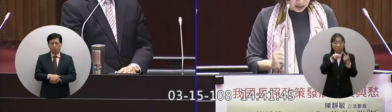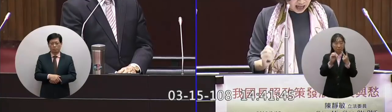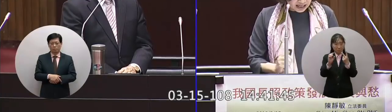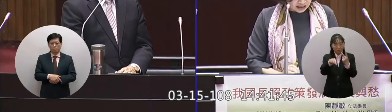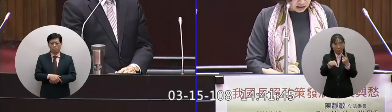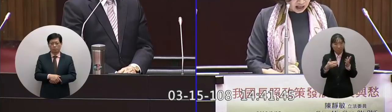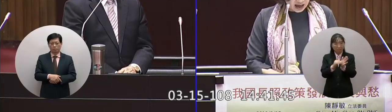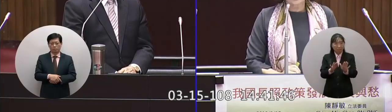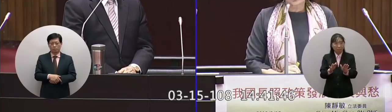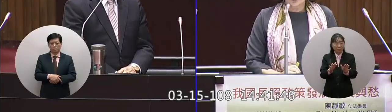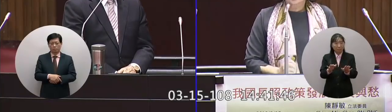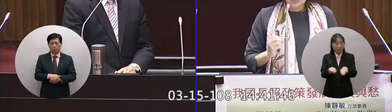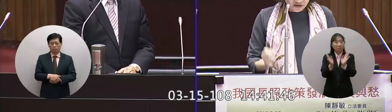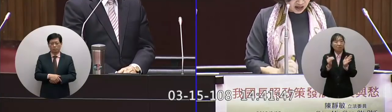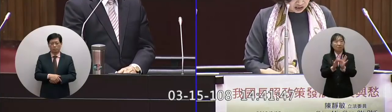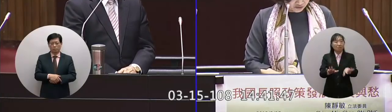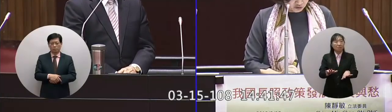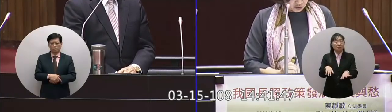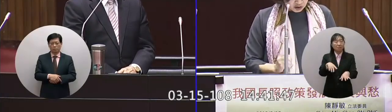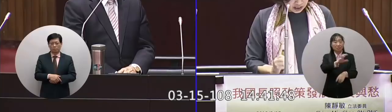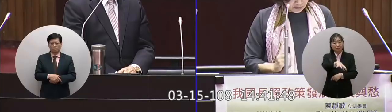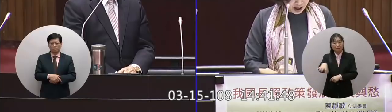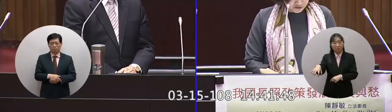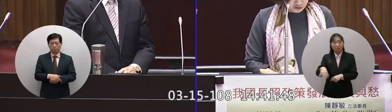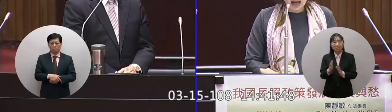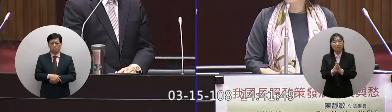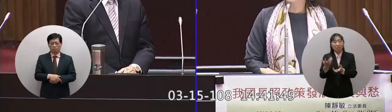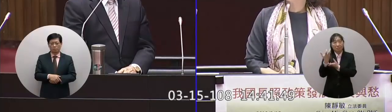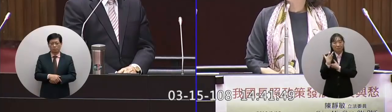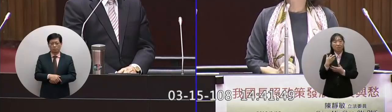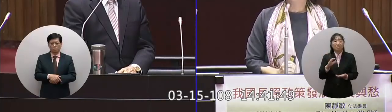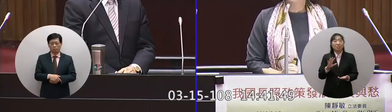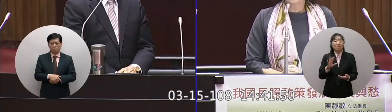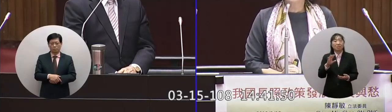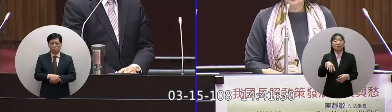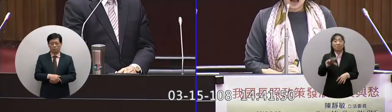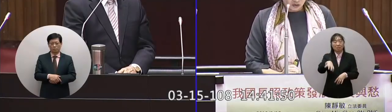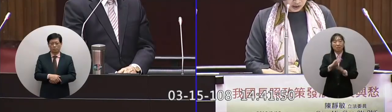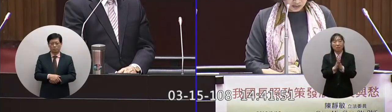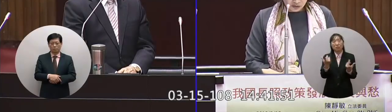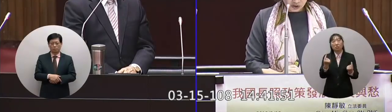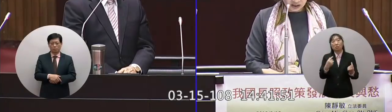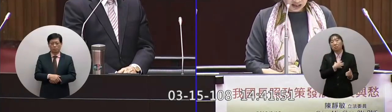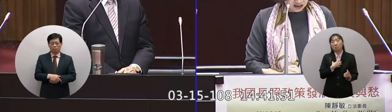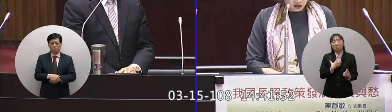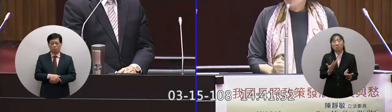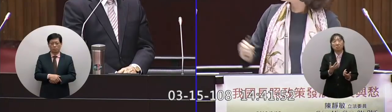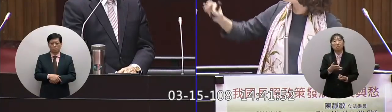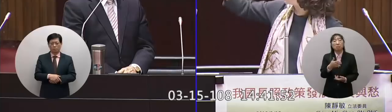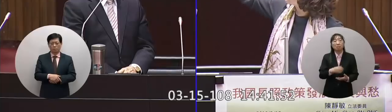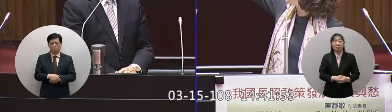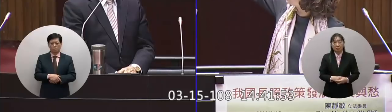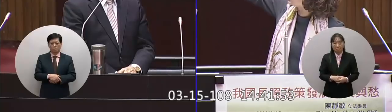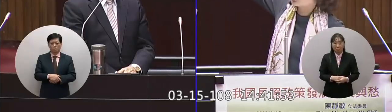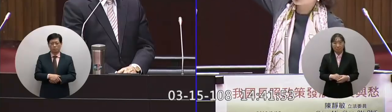在以后，大家哀哀叫啊，地方政府承办服务单位怨声载道。为什么叫怨声载道？